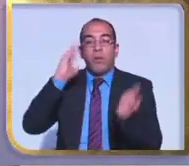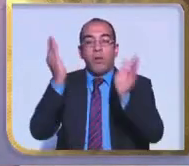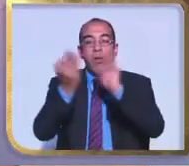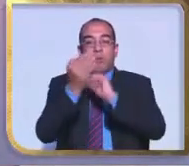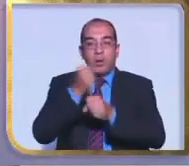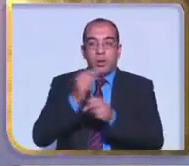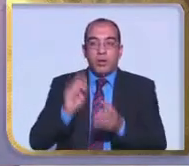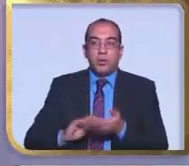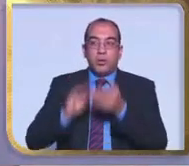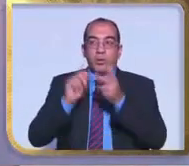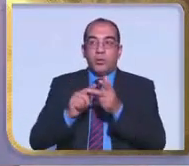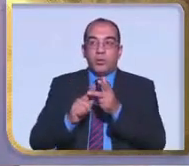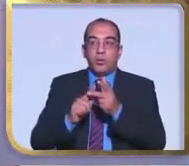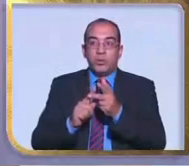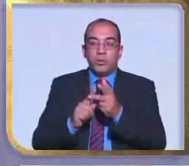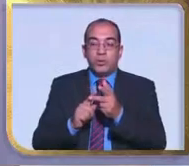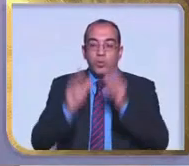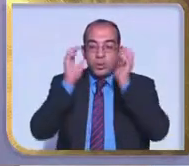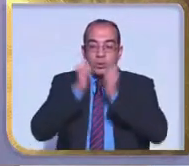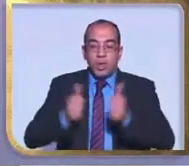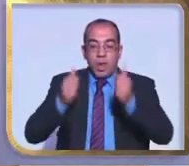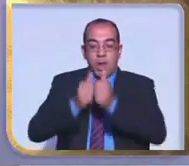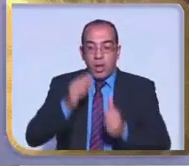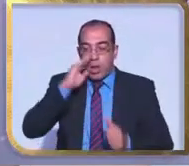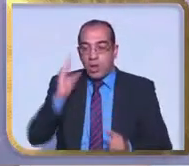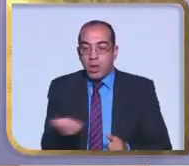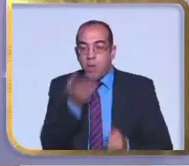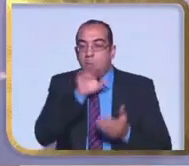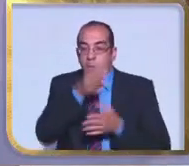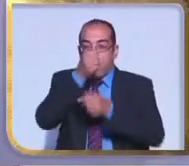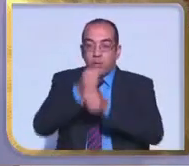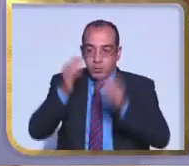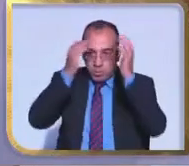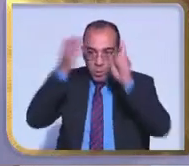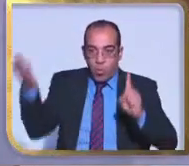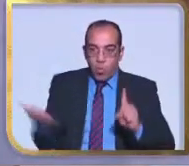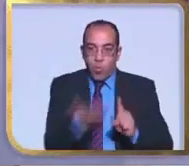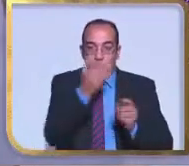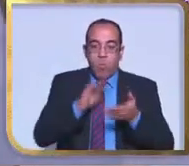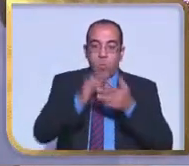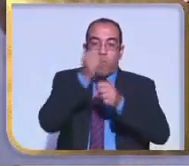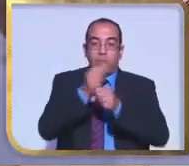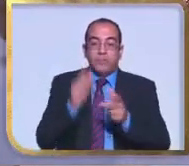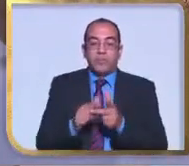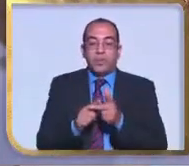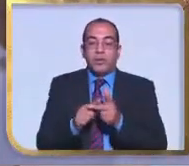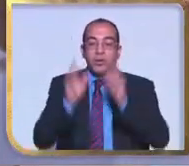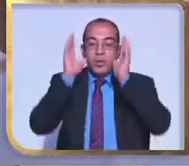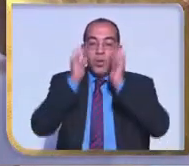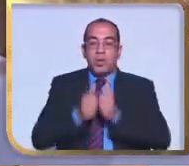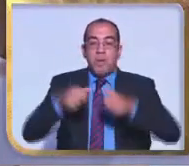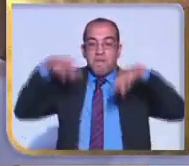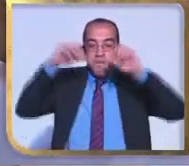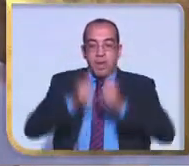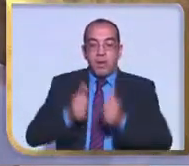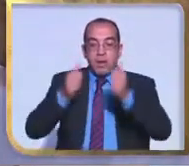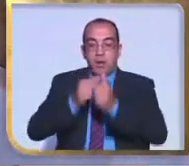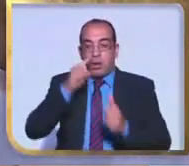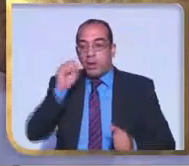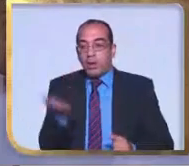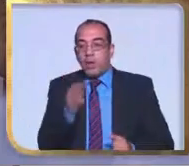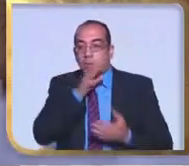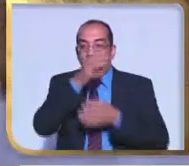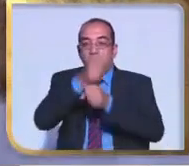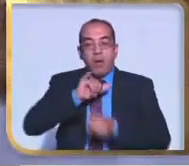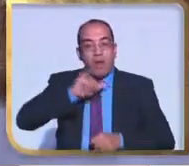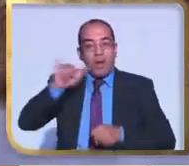لله رب العالمين، وصلاة وسلاما عليك يا سيدي يا رسول الله. اللهم صل وسلم وبارك عليه في